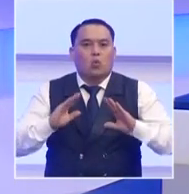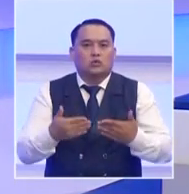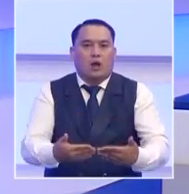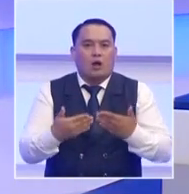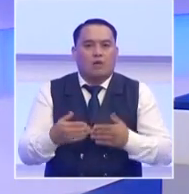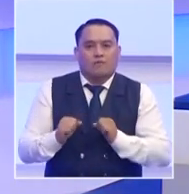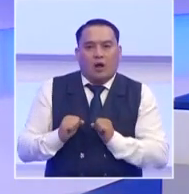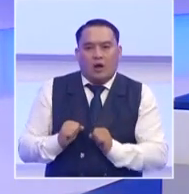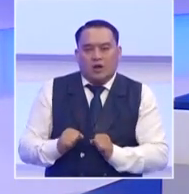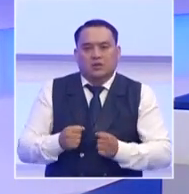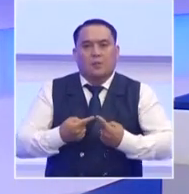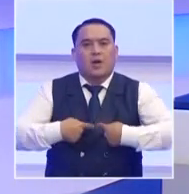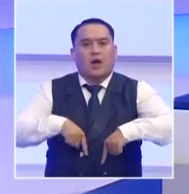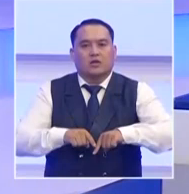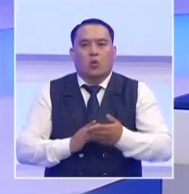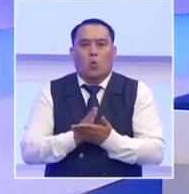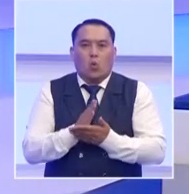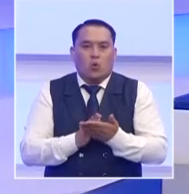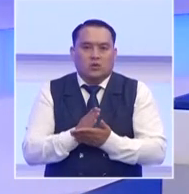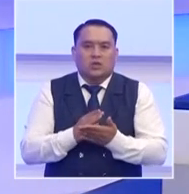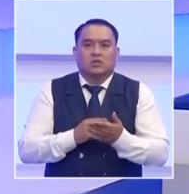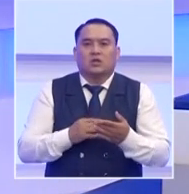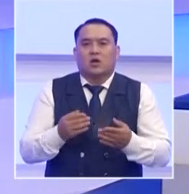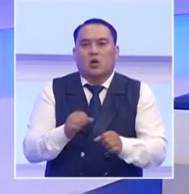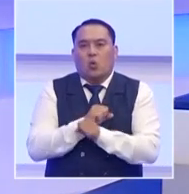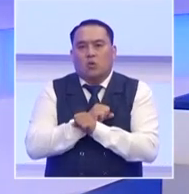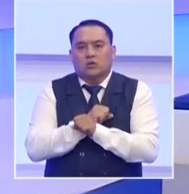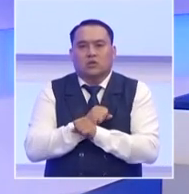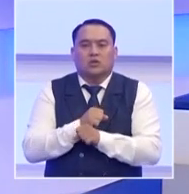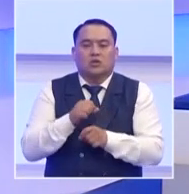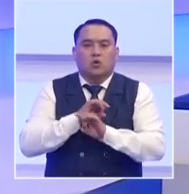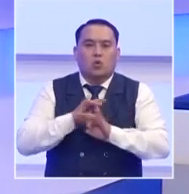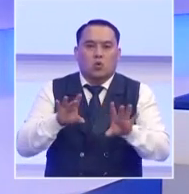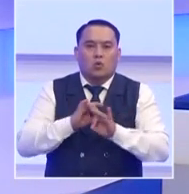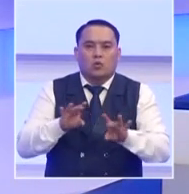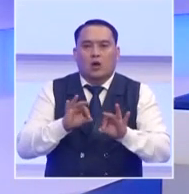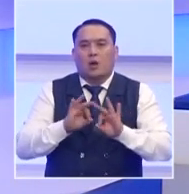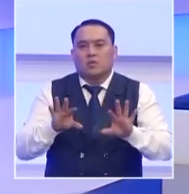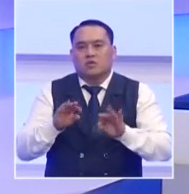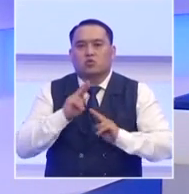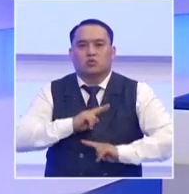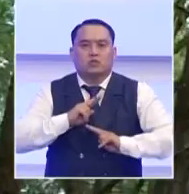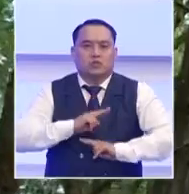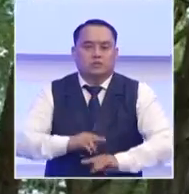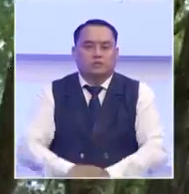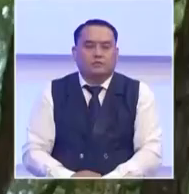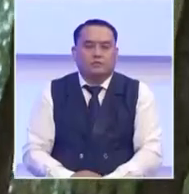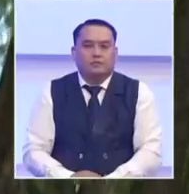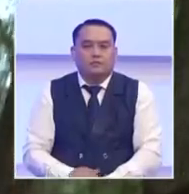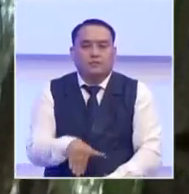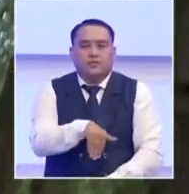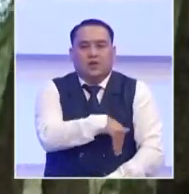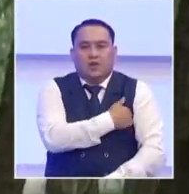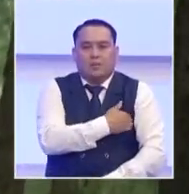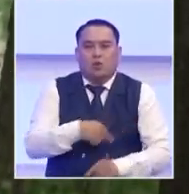үшін төтенше жағдайлар департаменті қызметкерлері демалыс орталығы иелеріне түсіндірме жұмыстарын жүргізді. Ауа температурасының